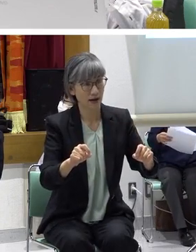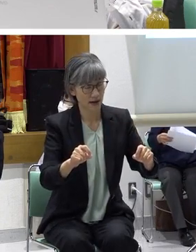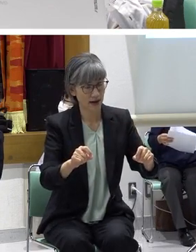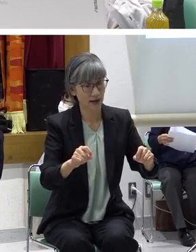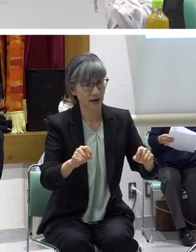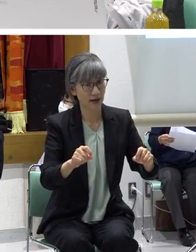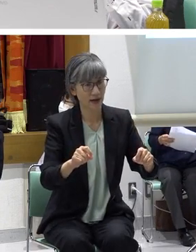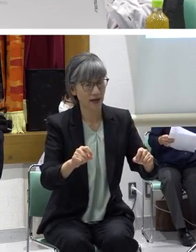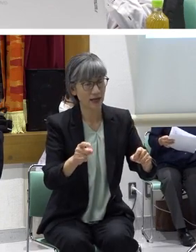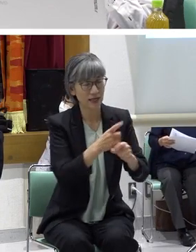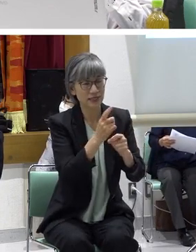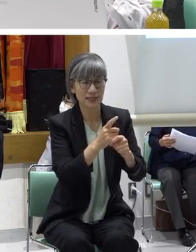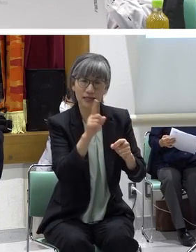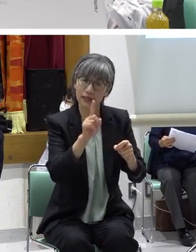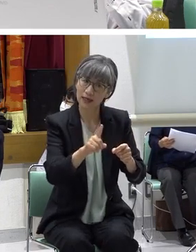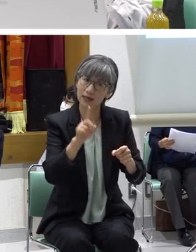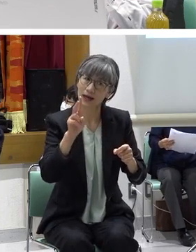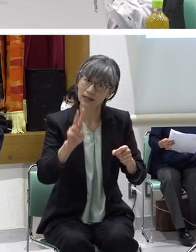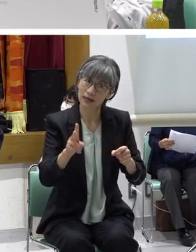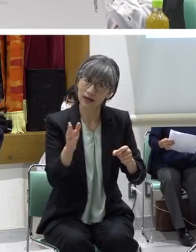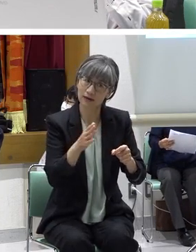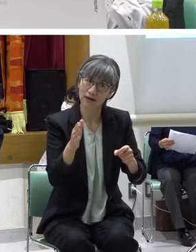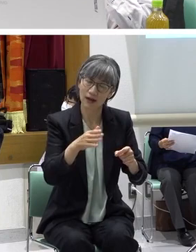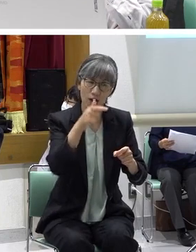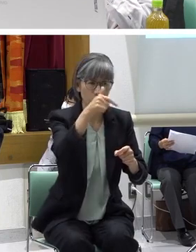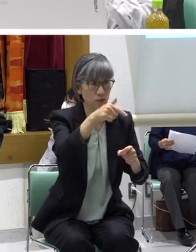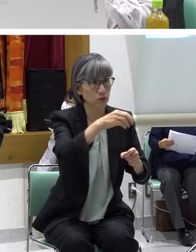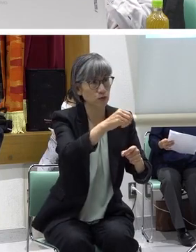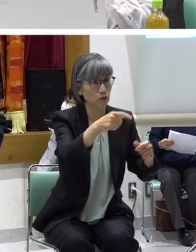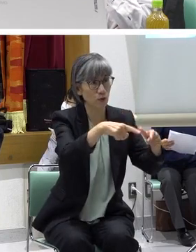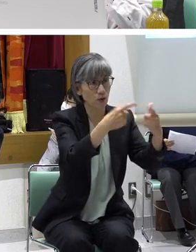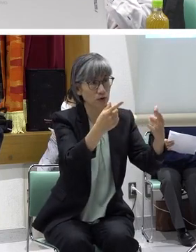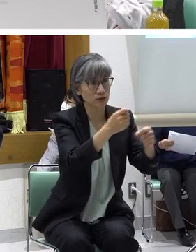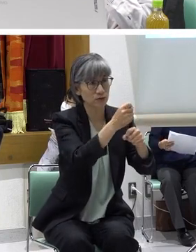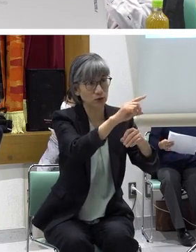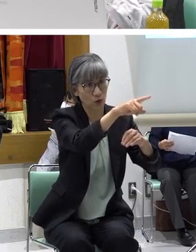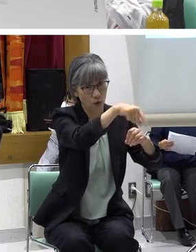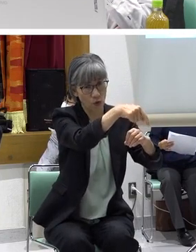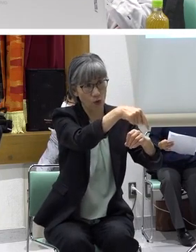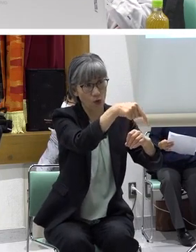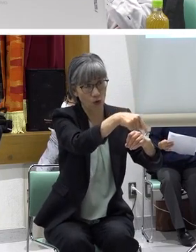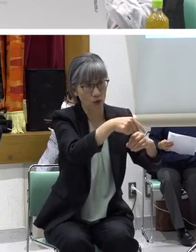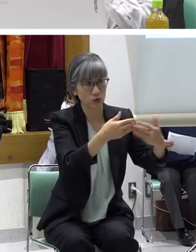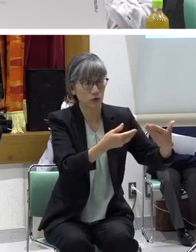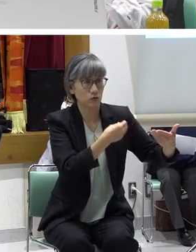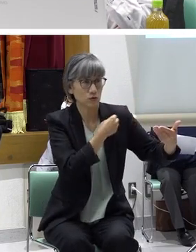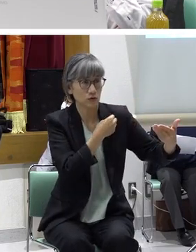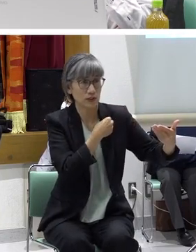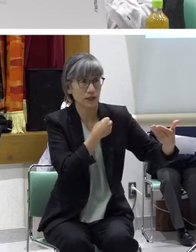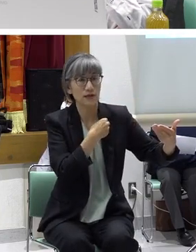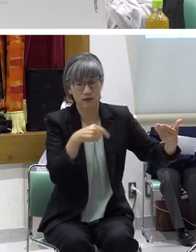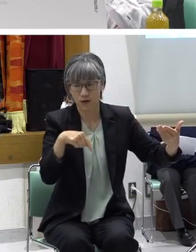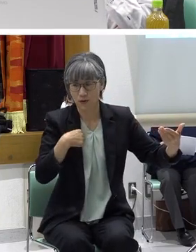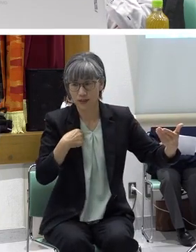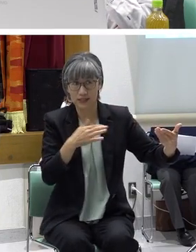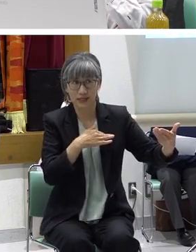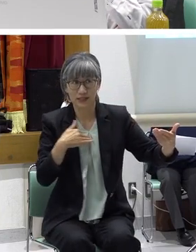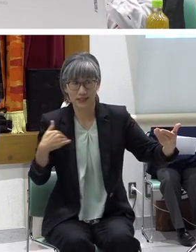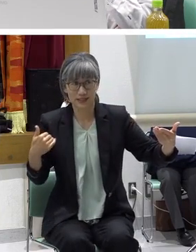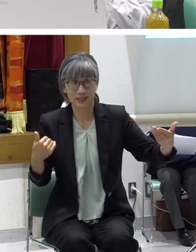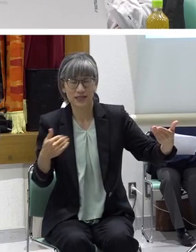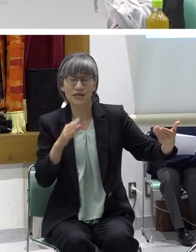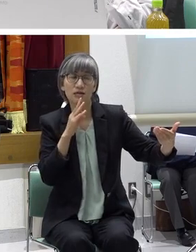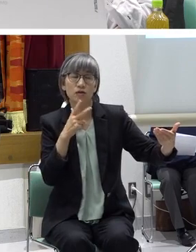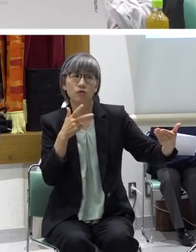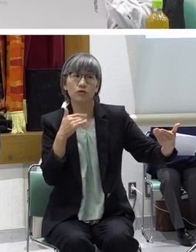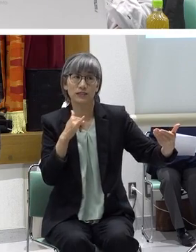2回のペースで府の土木事務所の職員の方と地域の当事者の障害